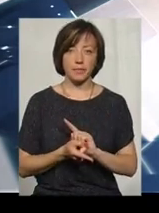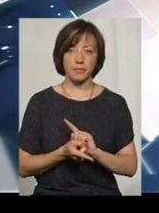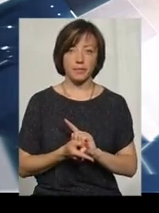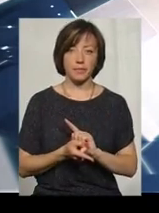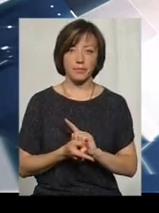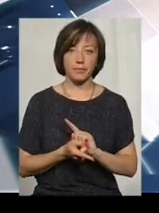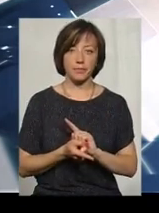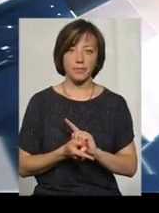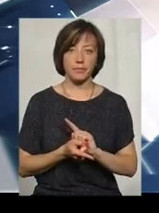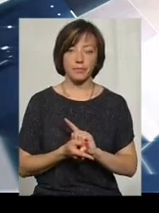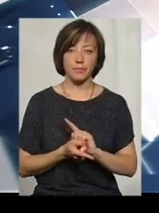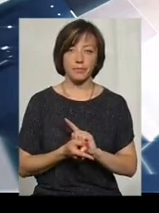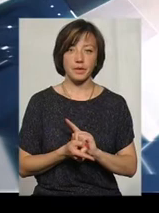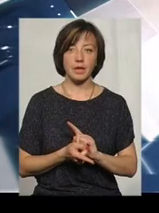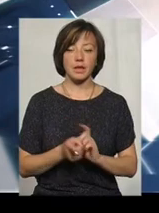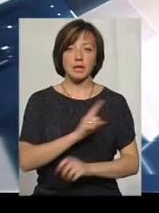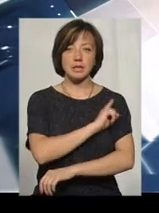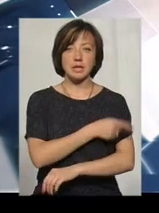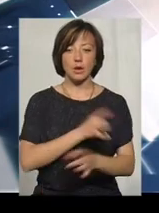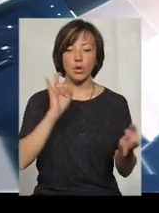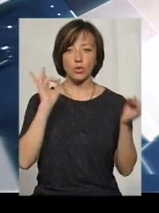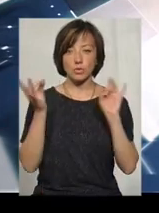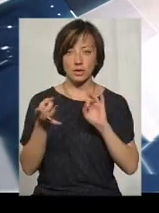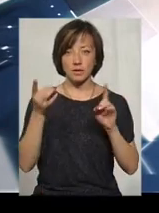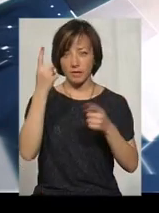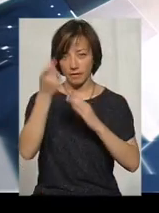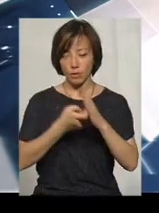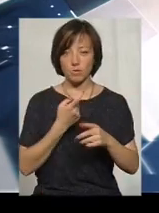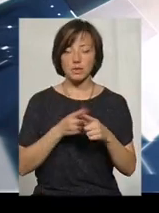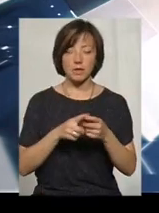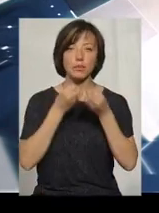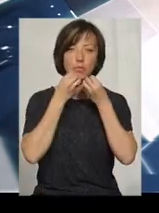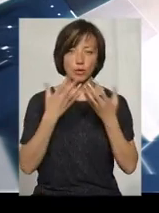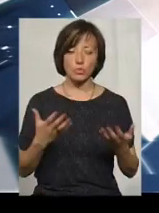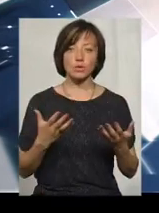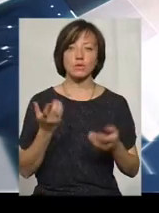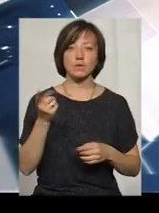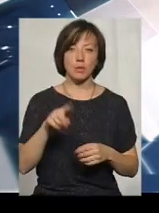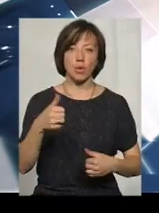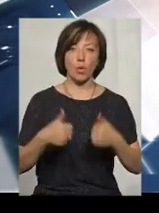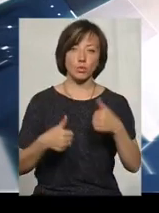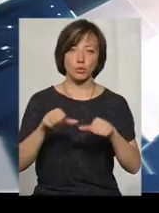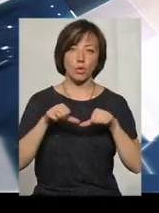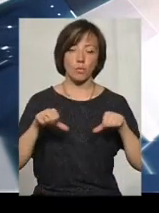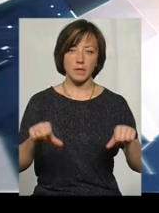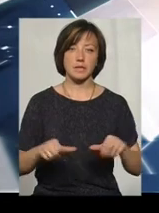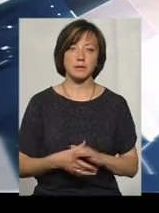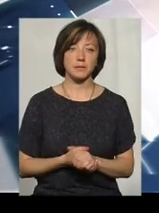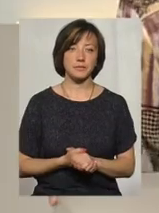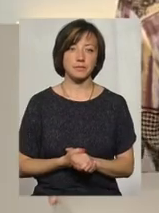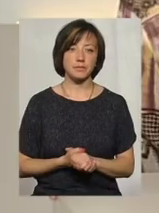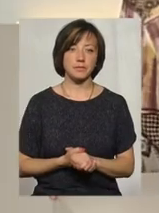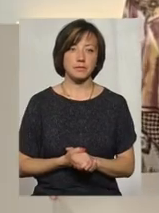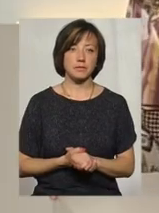скажімо так, досить сильно розголошено, взагалі стає відомо, це є плюс саме конкурсних комісій.